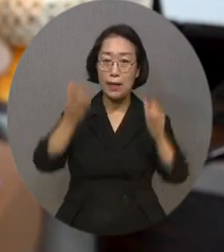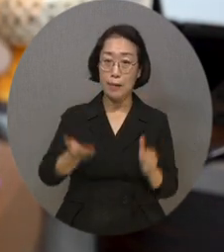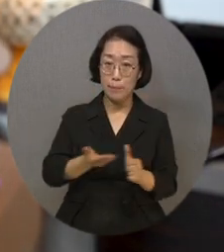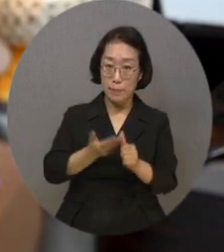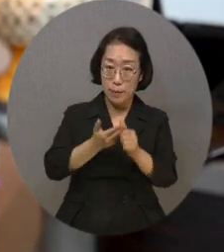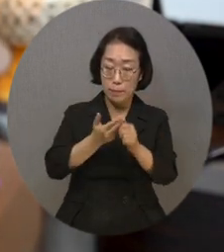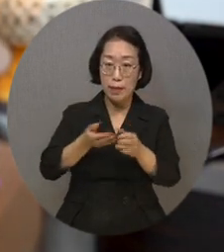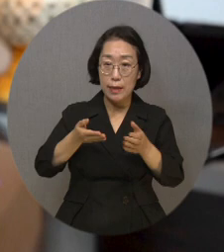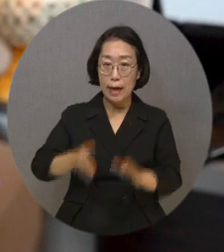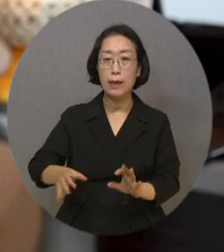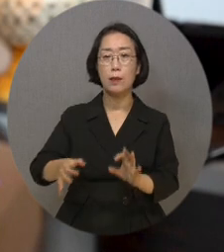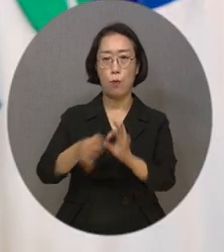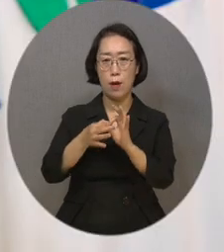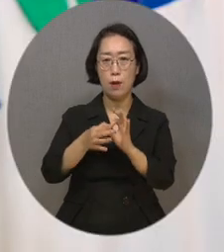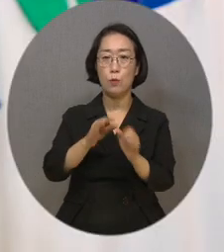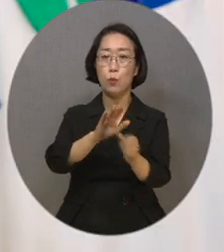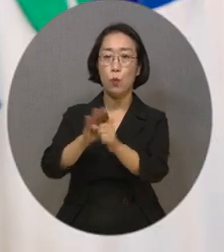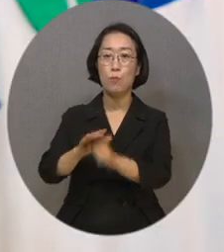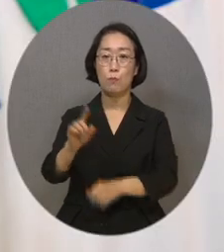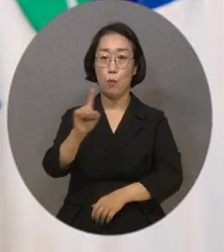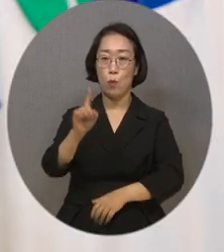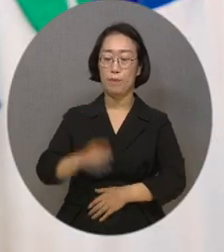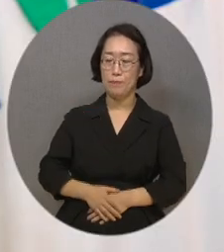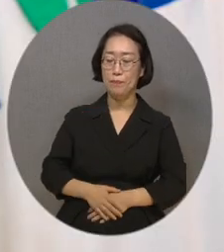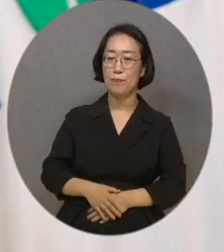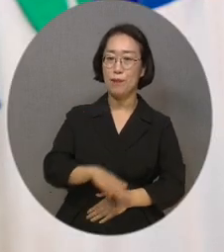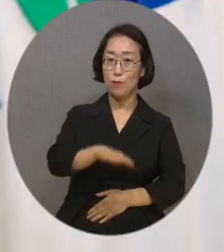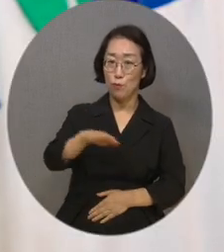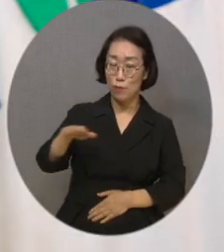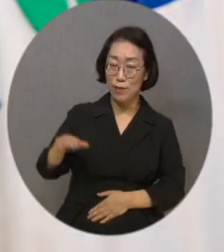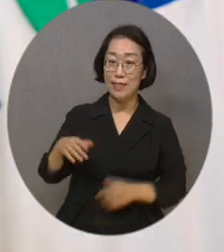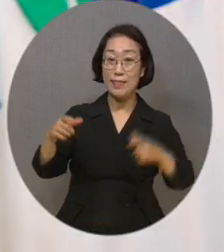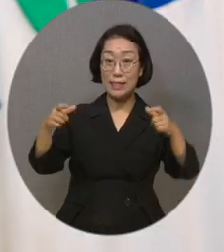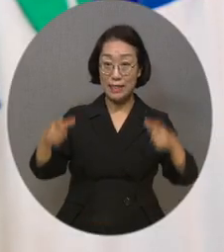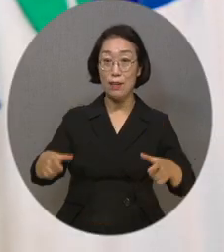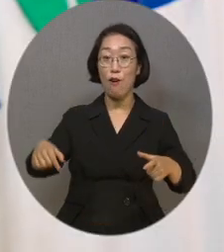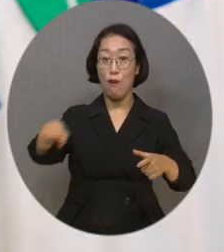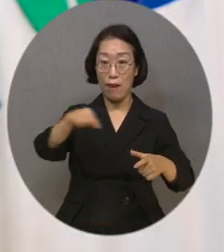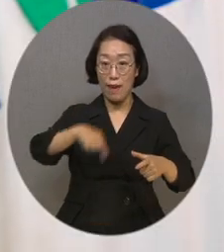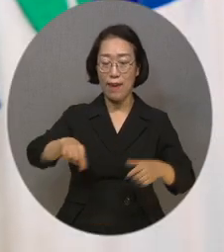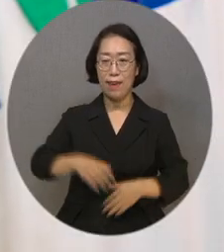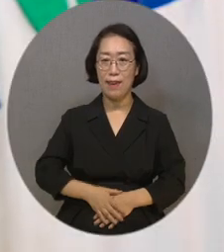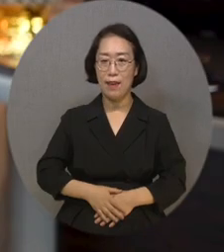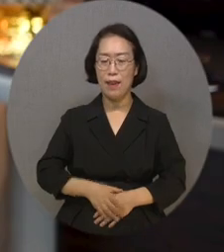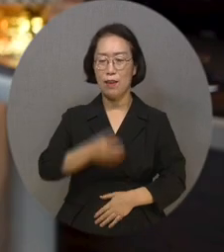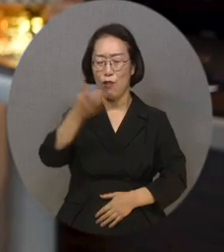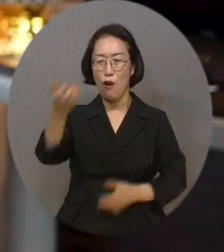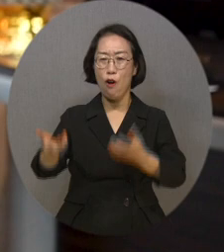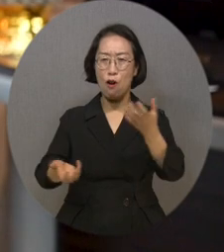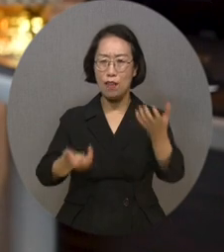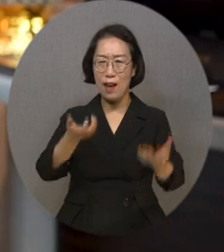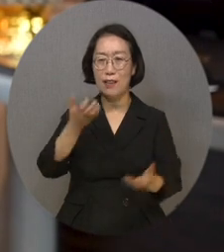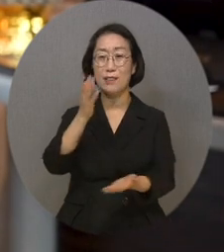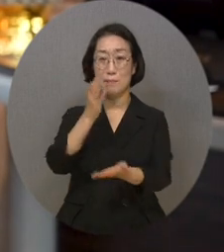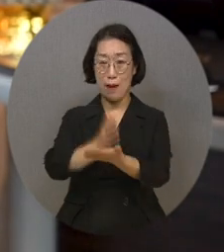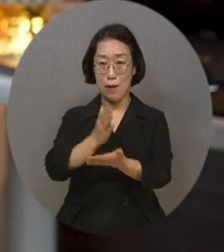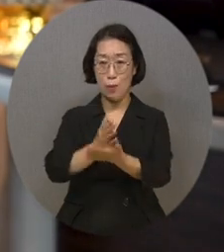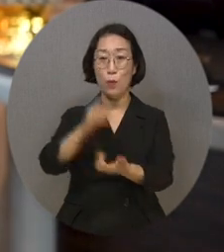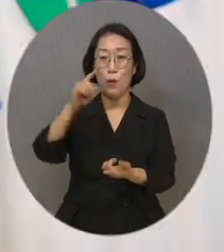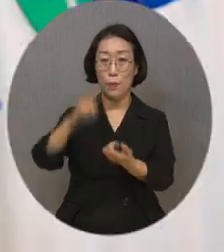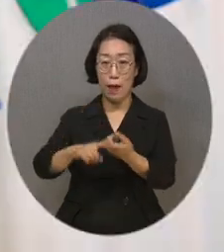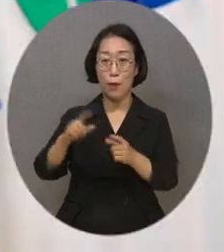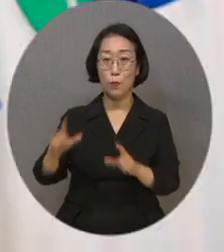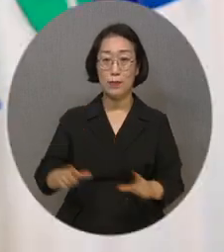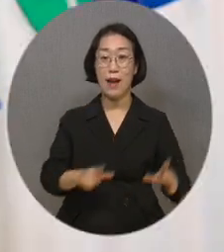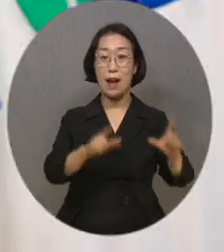좀 말씀을 부탁드리겠습니다. 네. 그 고창에 계시는 분들이 이 고창을 떠나지 않도록 하는 네. 그런